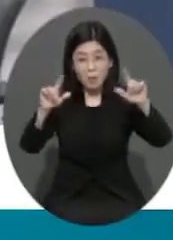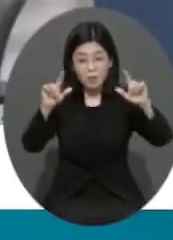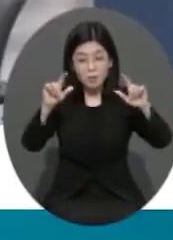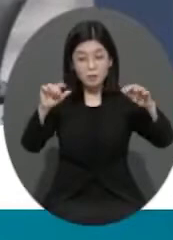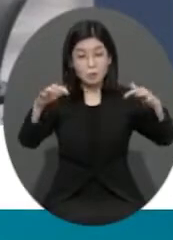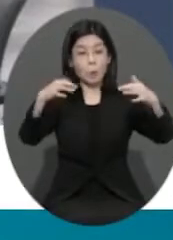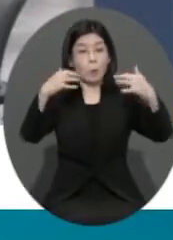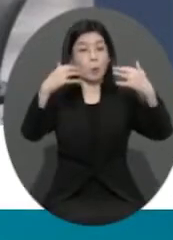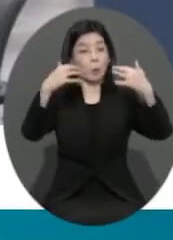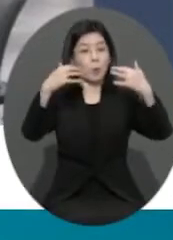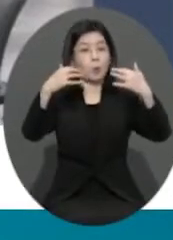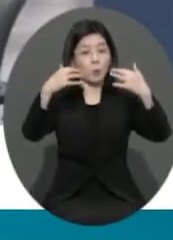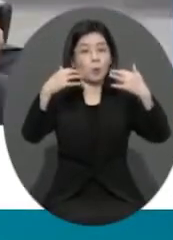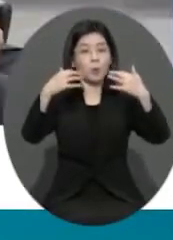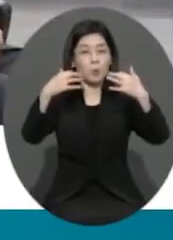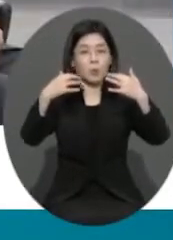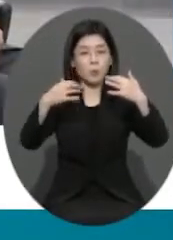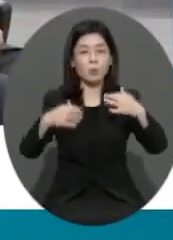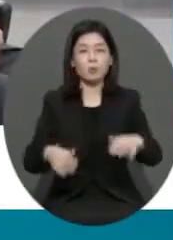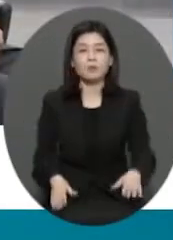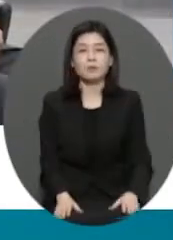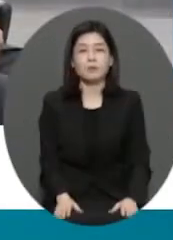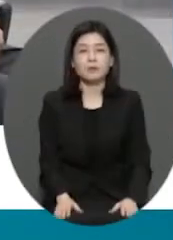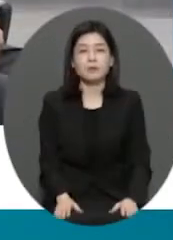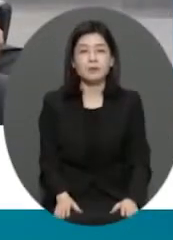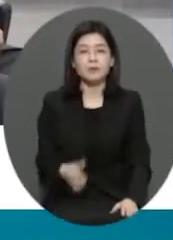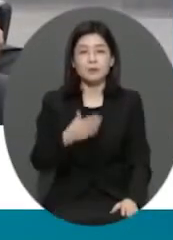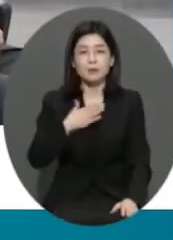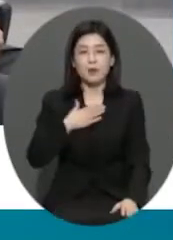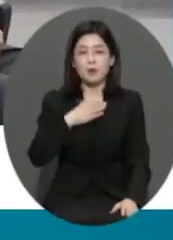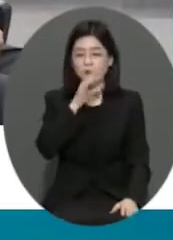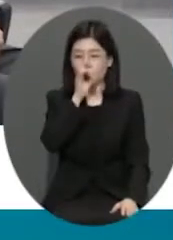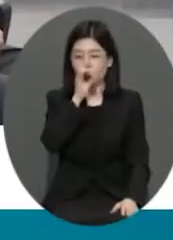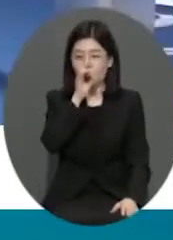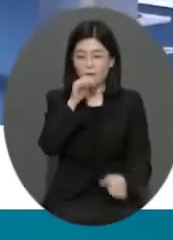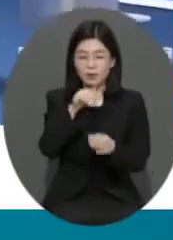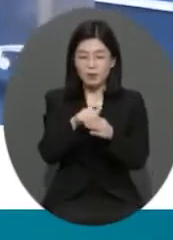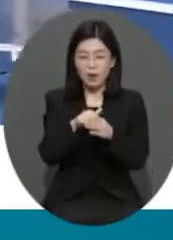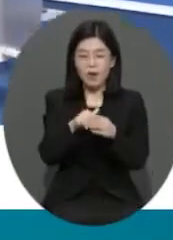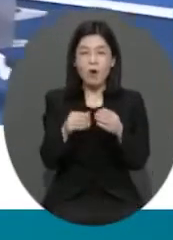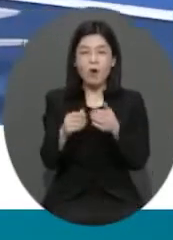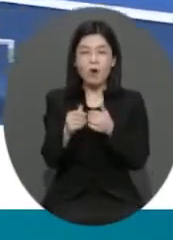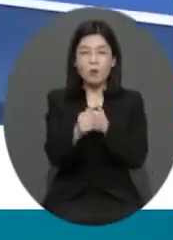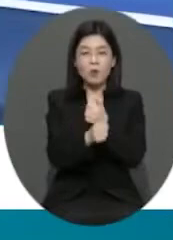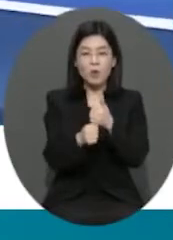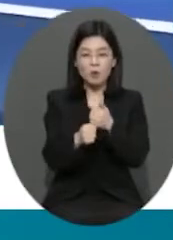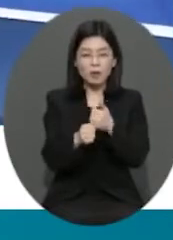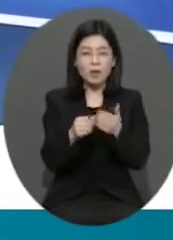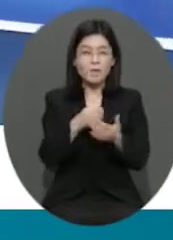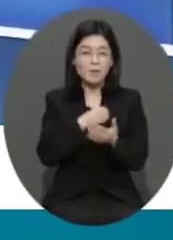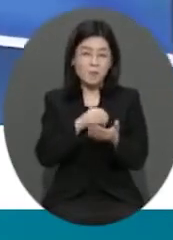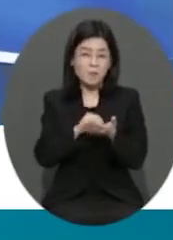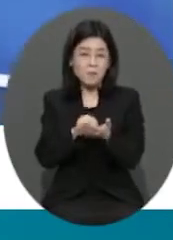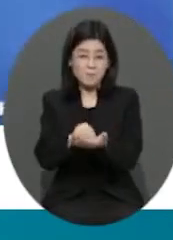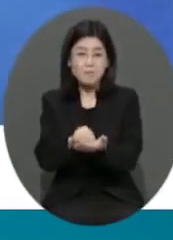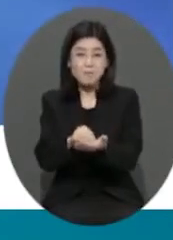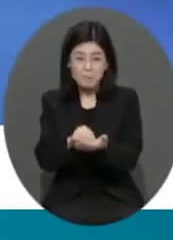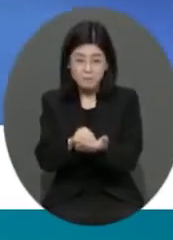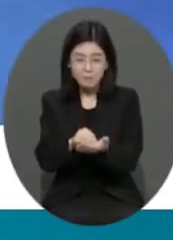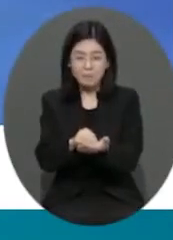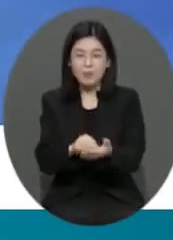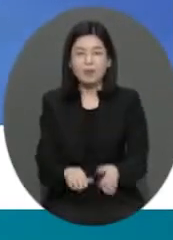됩니다 제가 지금 중앙당 선거관리 위원회에 소속되어 있는데 저희가 볼 때도 너무 조용한 선거 보다는